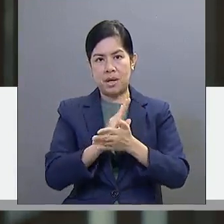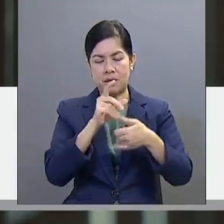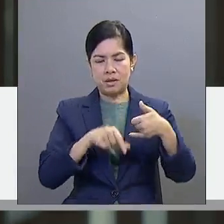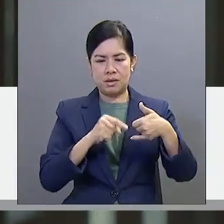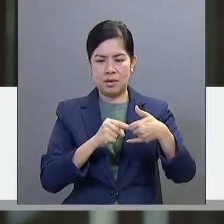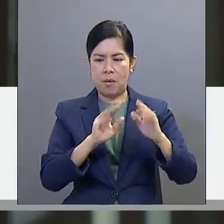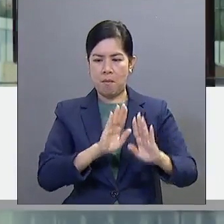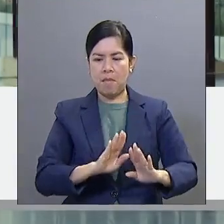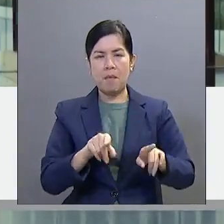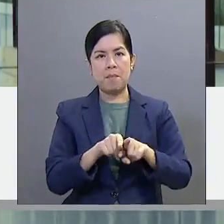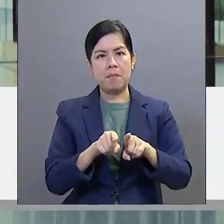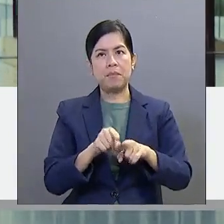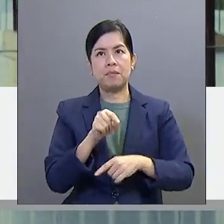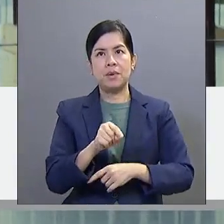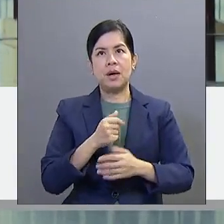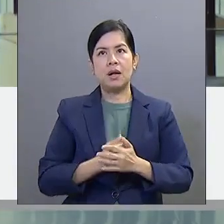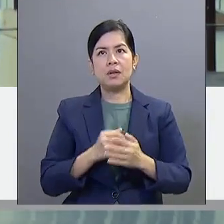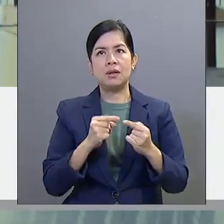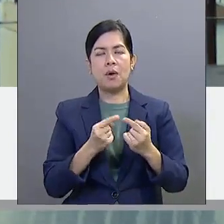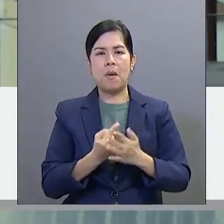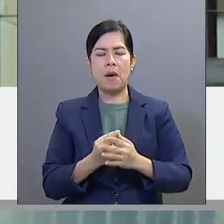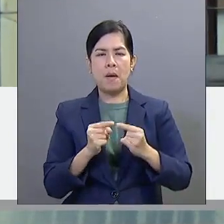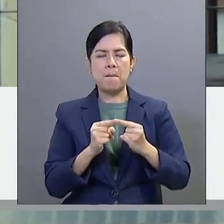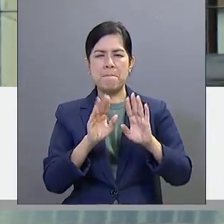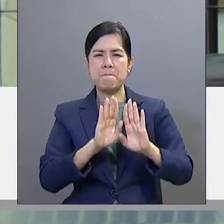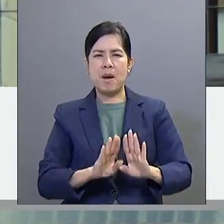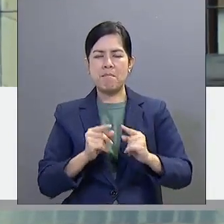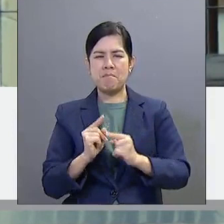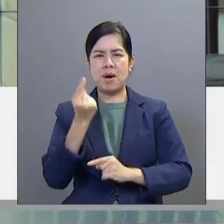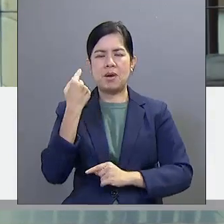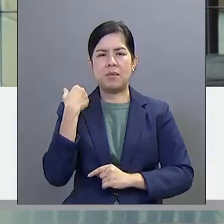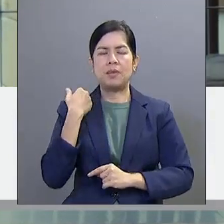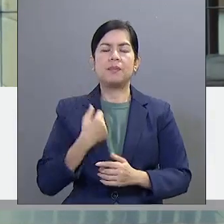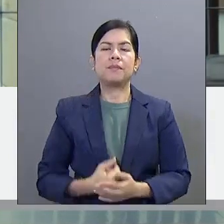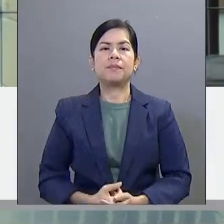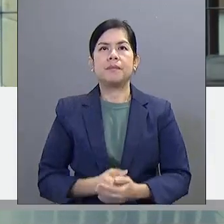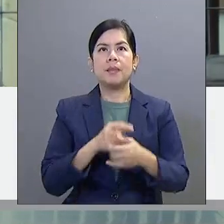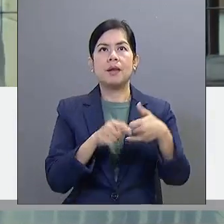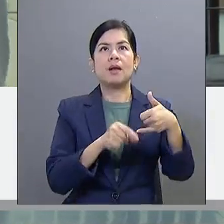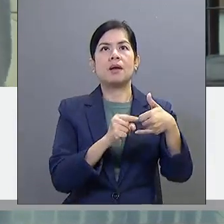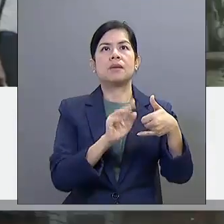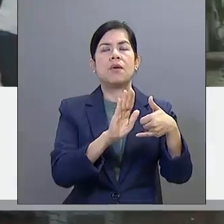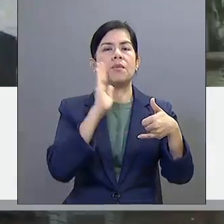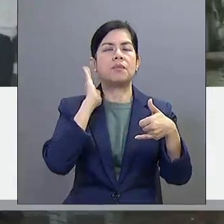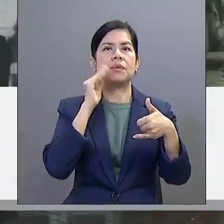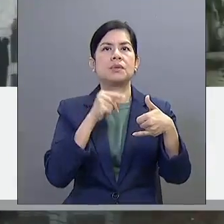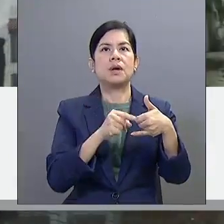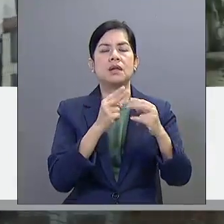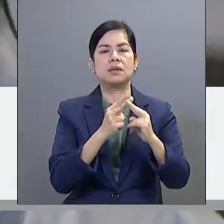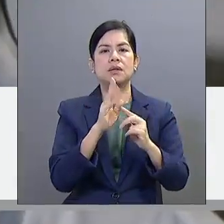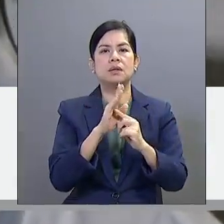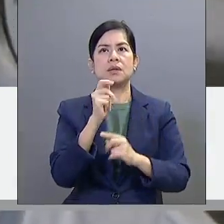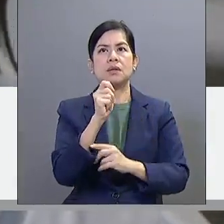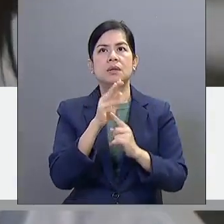งานค่ะที่ต้องมั่นใจในตัวเองก็เรียกว่าเป็นการเปลี่ยนภาพจำครั้งใหญ่แล้วค่ะส่วนเอมภูมิพัฒน์พระเอกของเรื่องรับบทเป็น